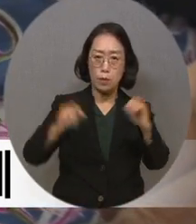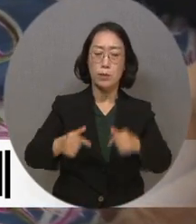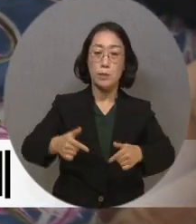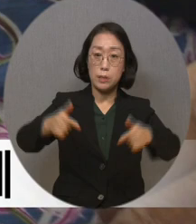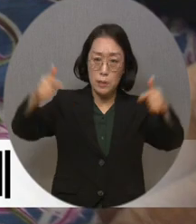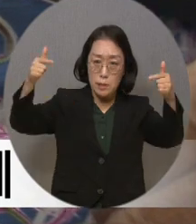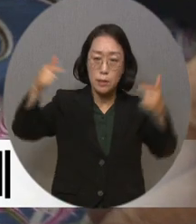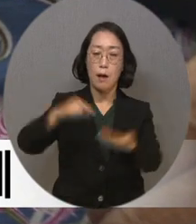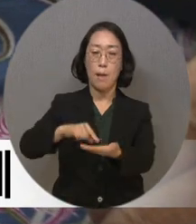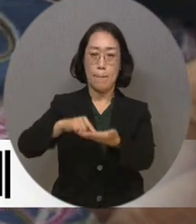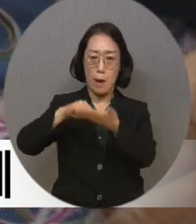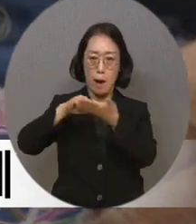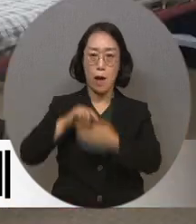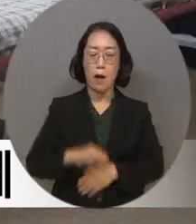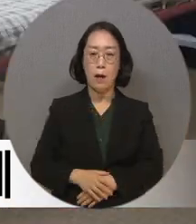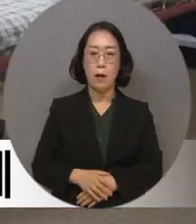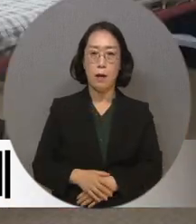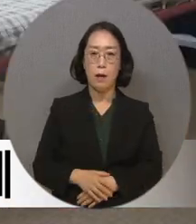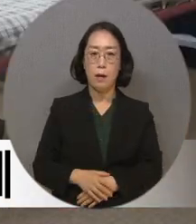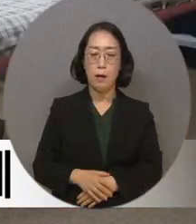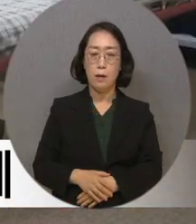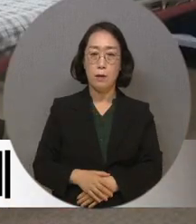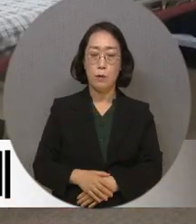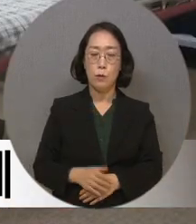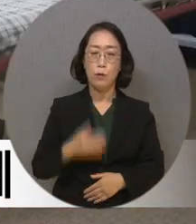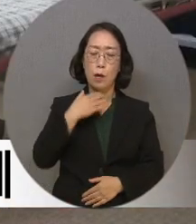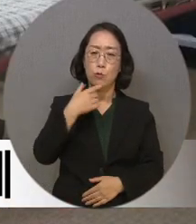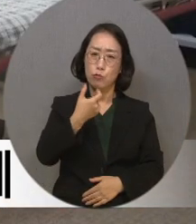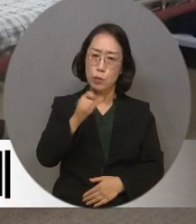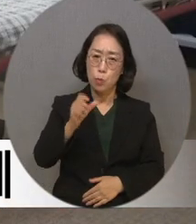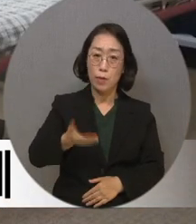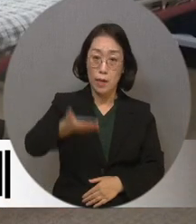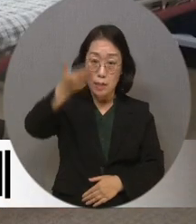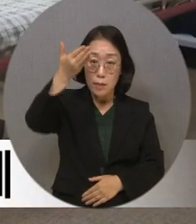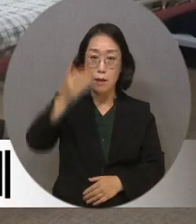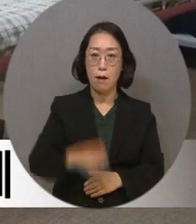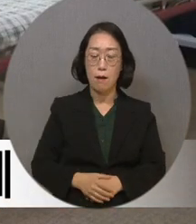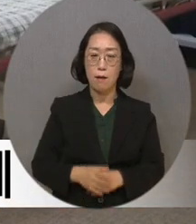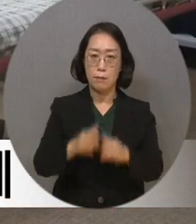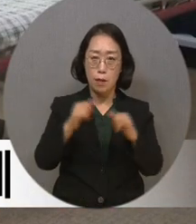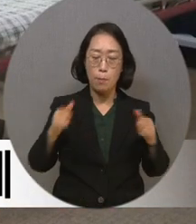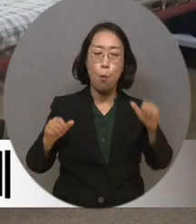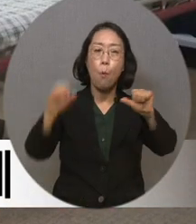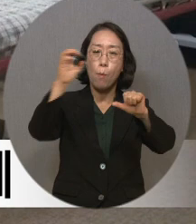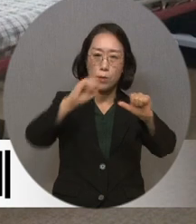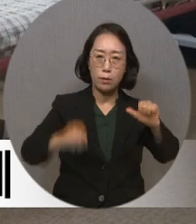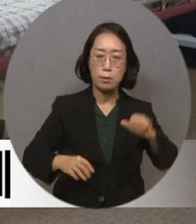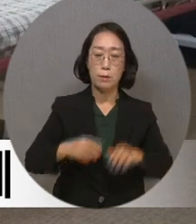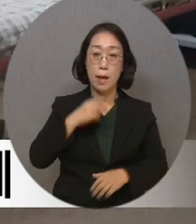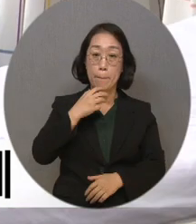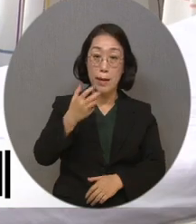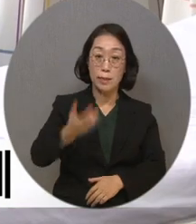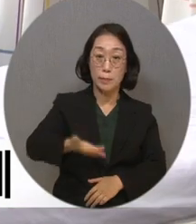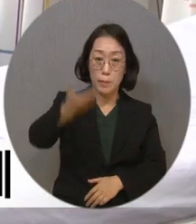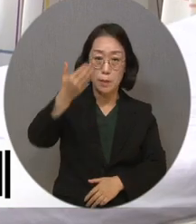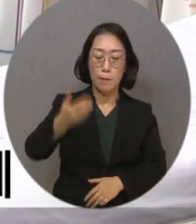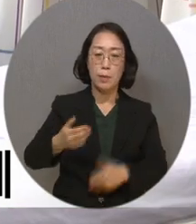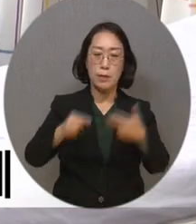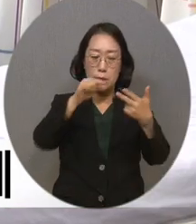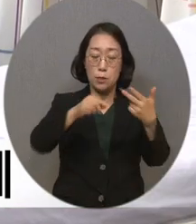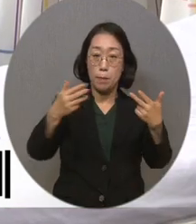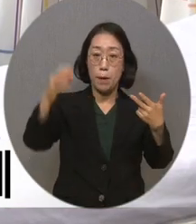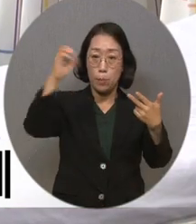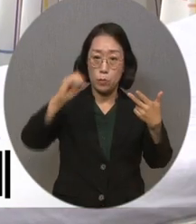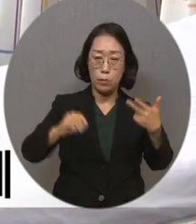증가한 것으로 나타났습니다. 특히 65세 이상 어르신들의 경우 5%, 80대 이상은